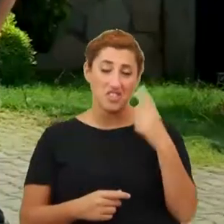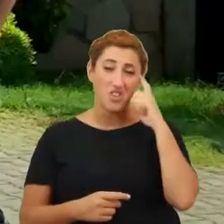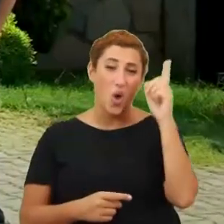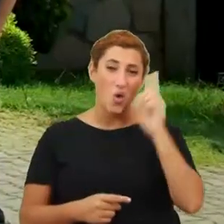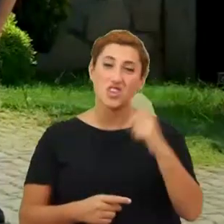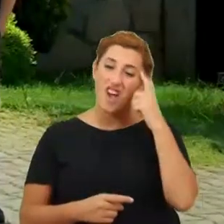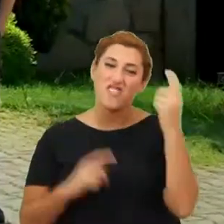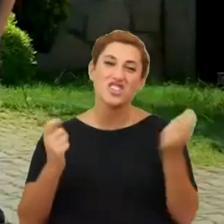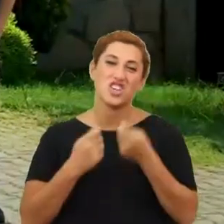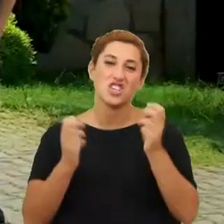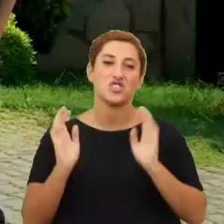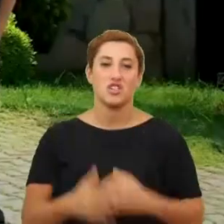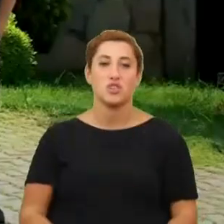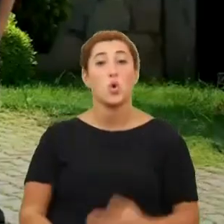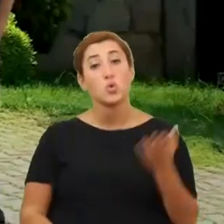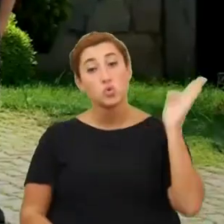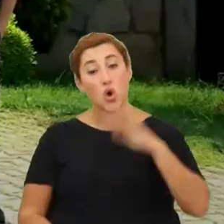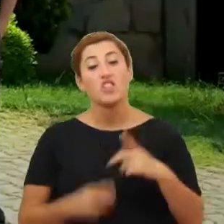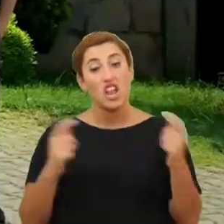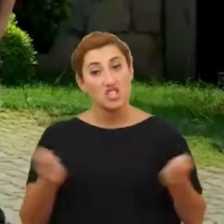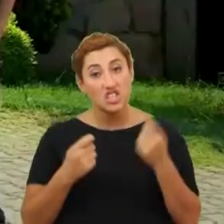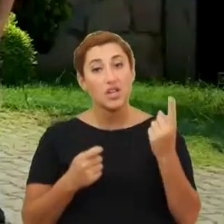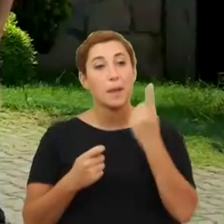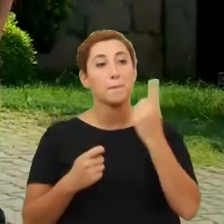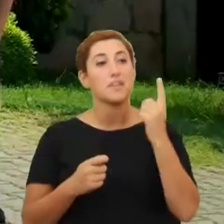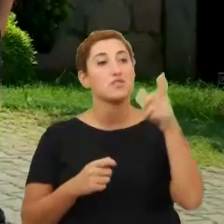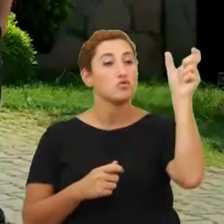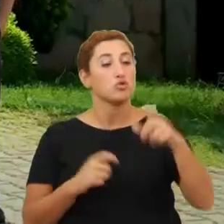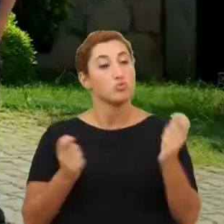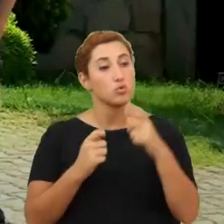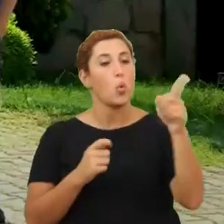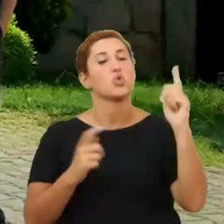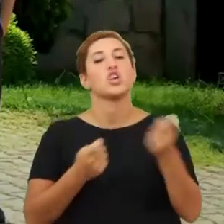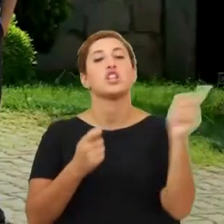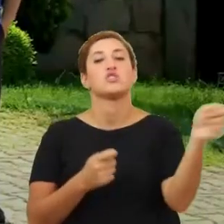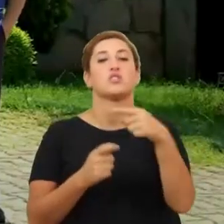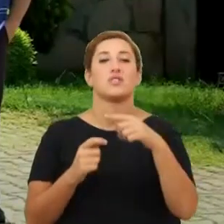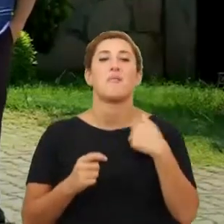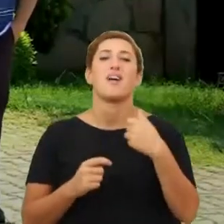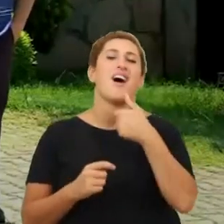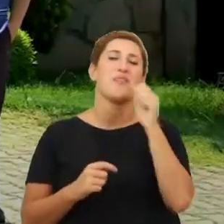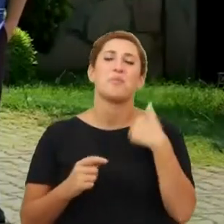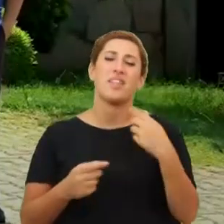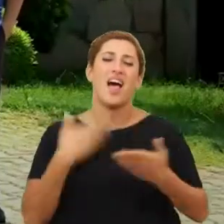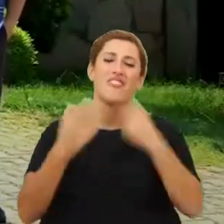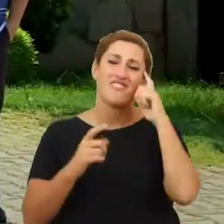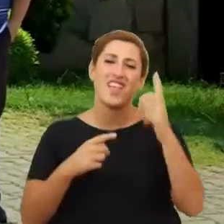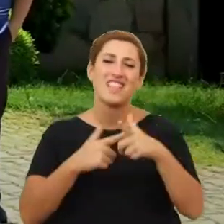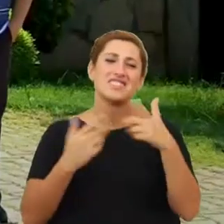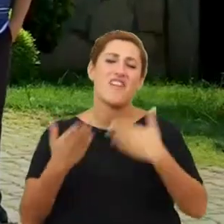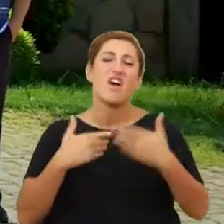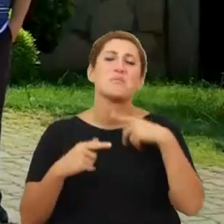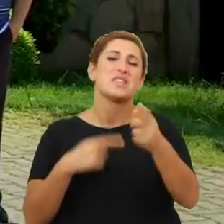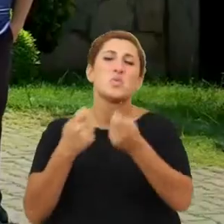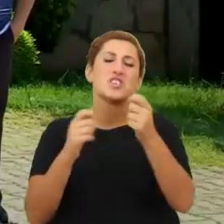önce zihni çalıştıracaksın. Sonra çalışacak bir beden bulacaksın, onu çalıştıracaksın. Abiciğim bana felsefe yapma Allah aşkına Şükrü Efendi. Senin